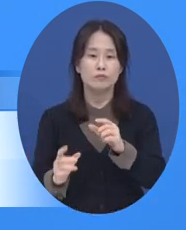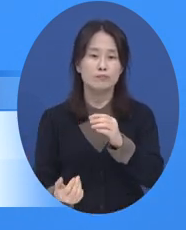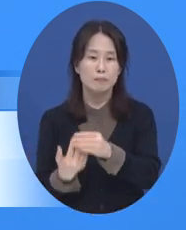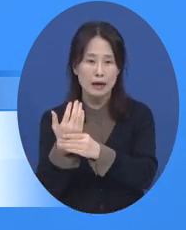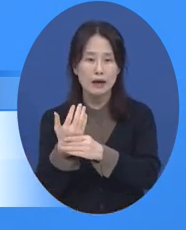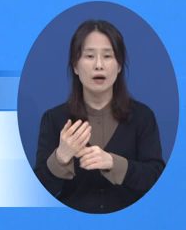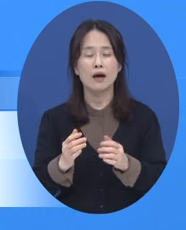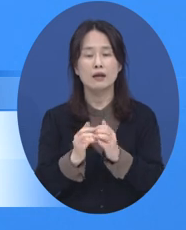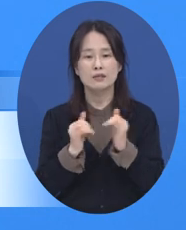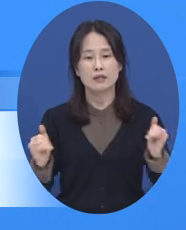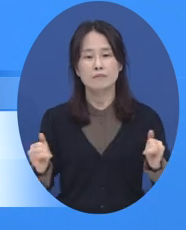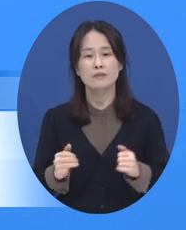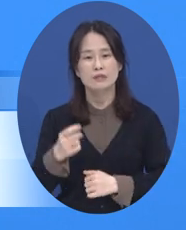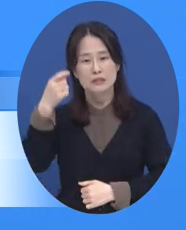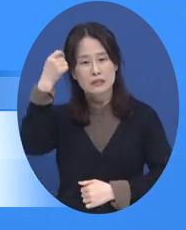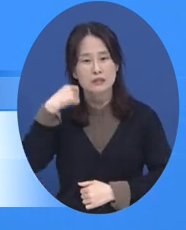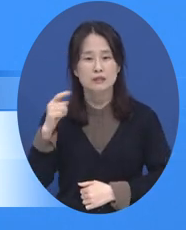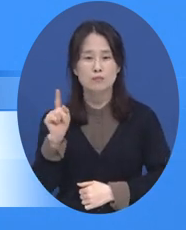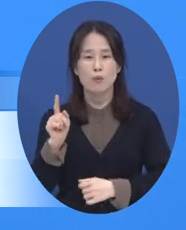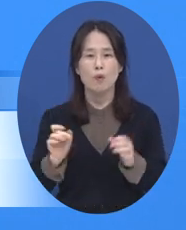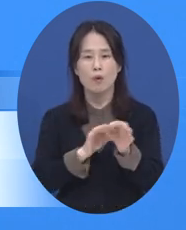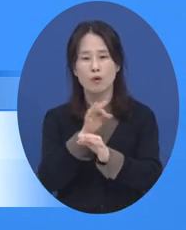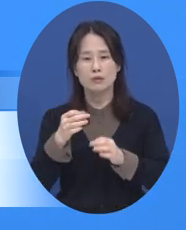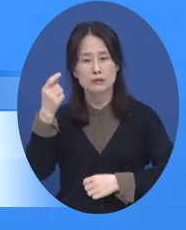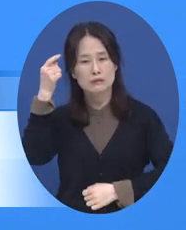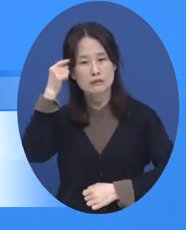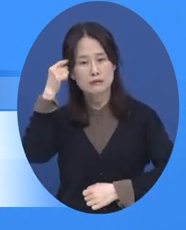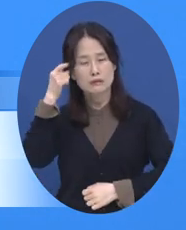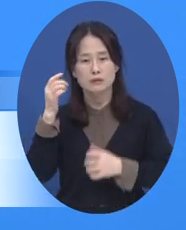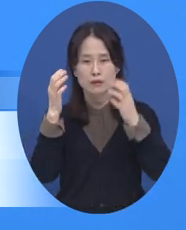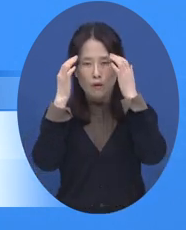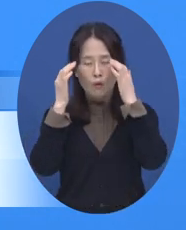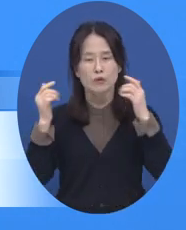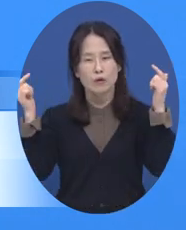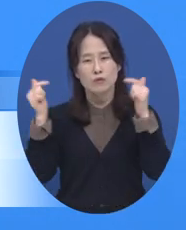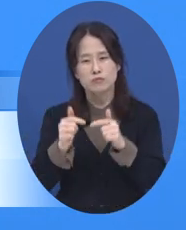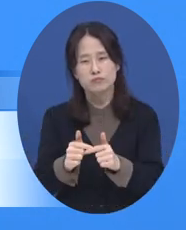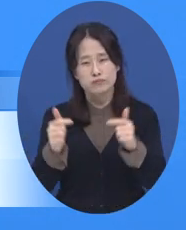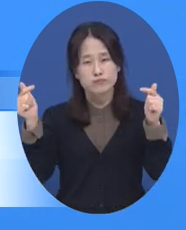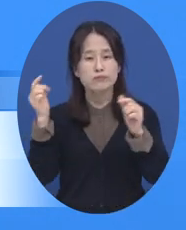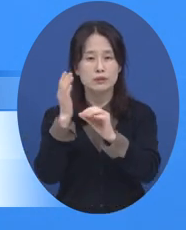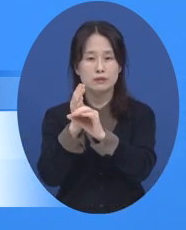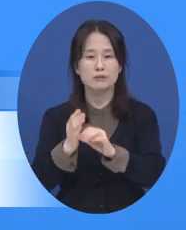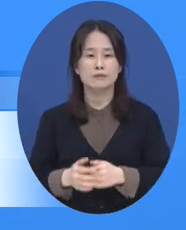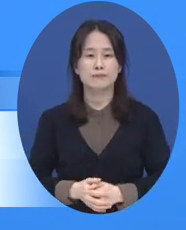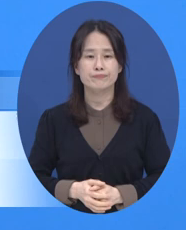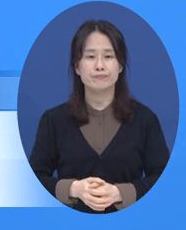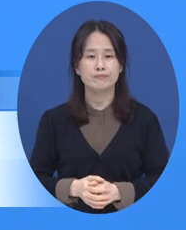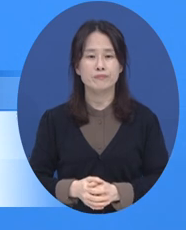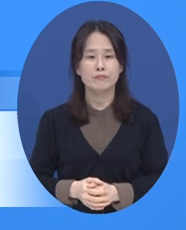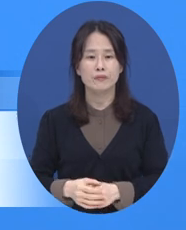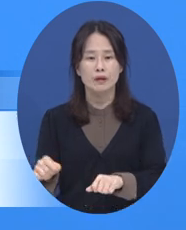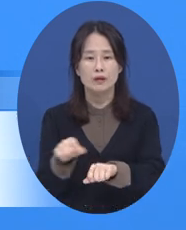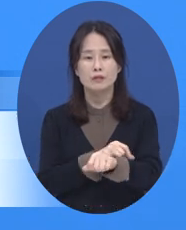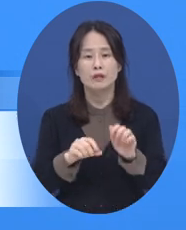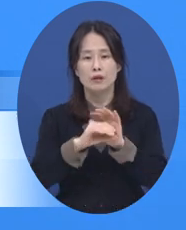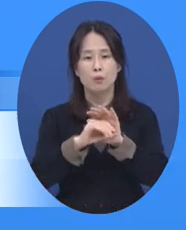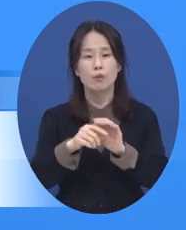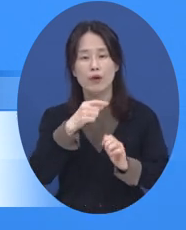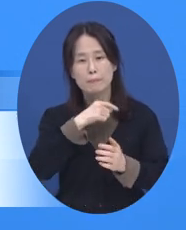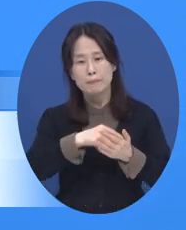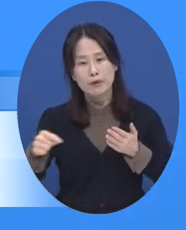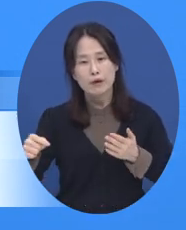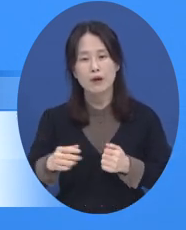등으로 도민들께서 느끼시는 경제적, 정신적 고통은 날로 깊어지고 있습니다. 특히 코로나19로 인한